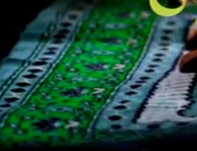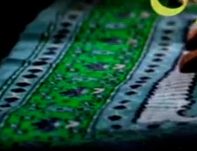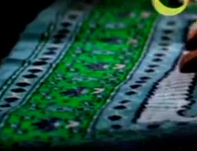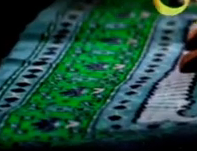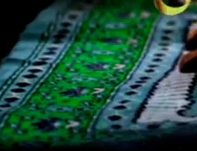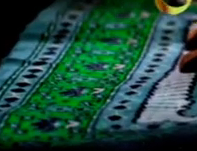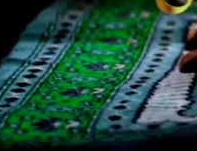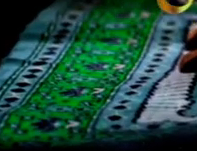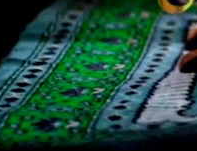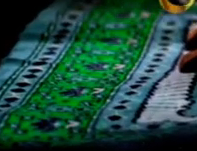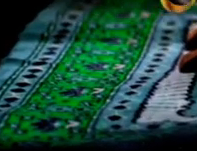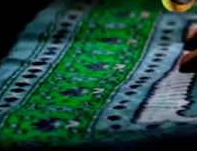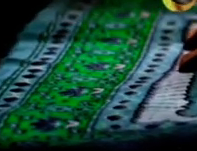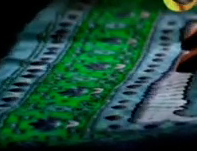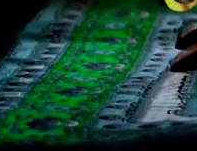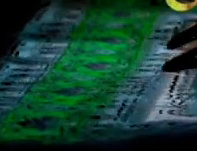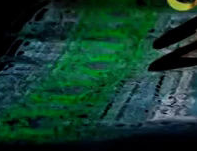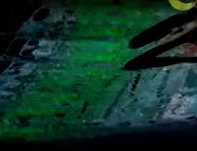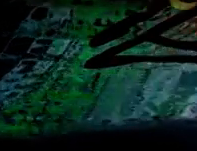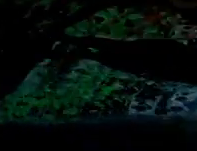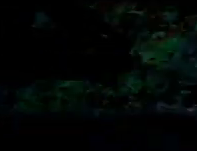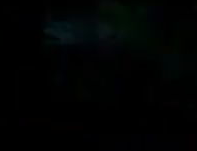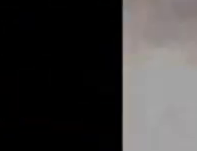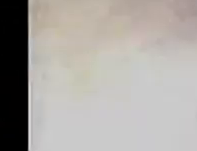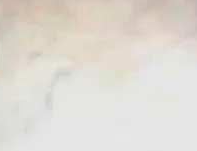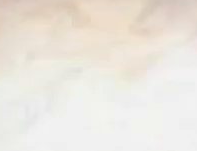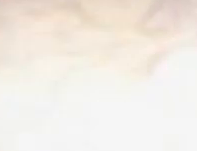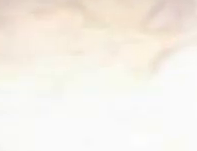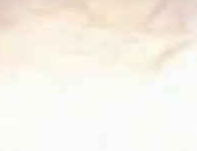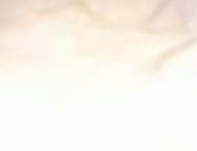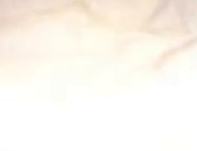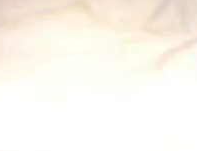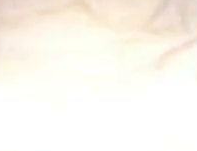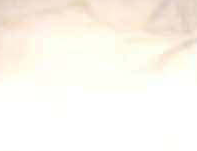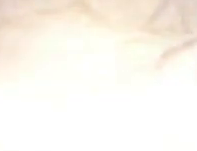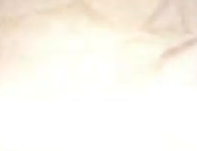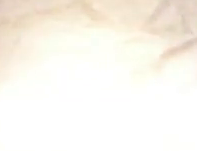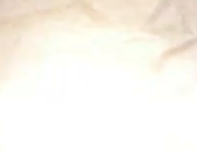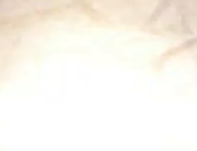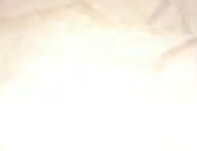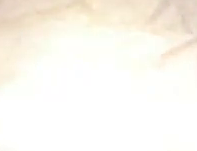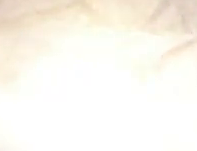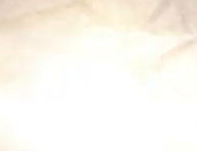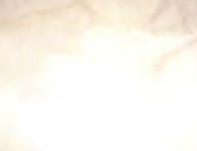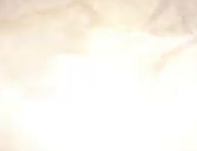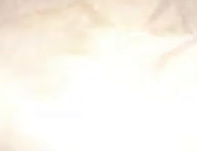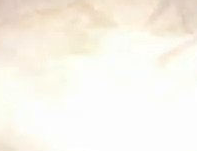رجل شجرة احتلم فأفتاه بعض الناس بوجوب الغصن